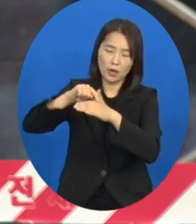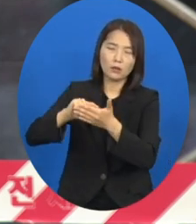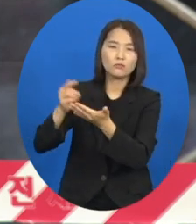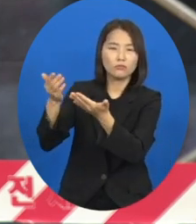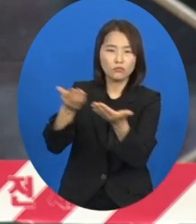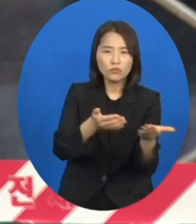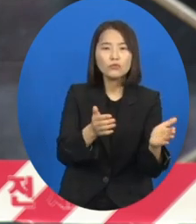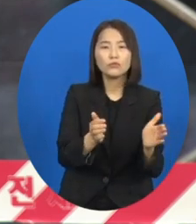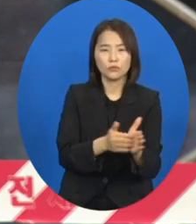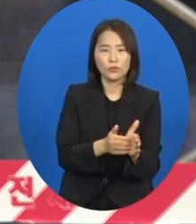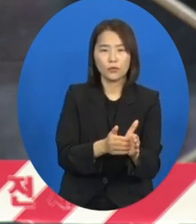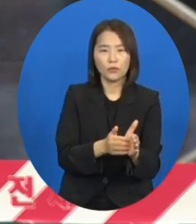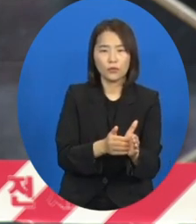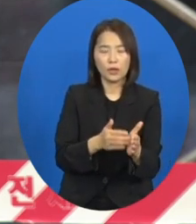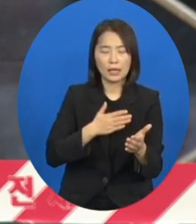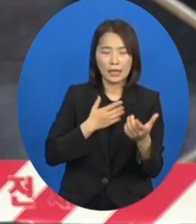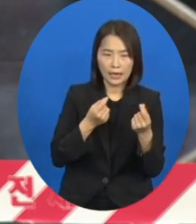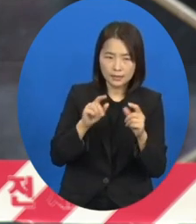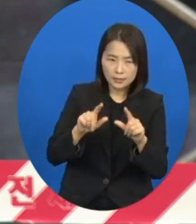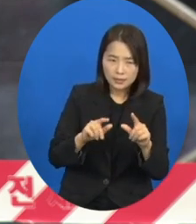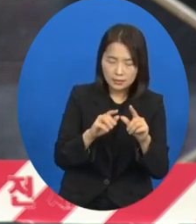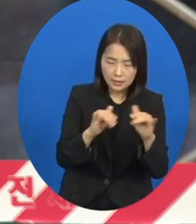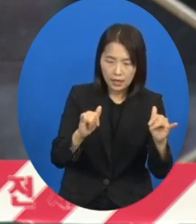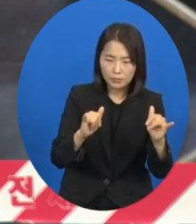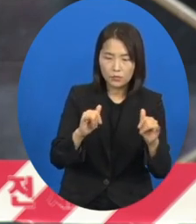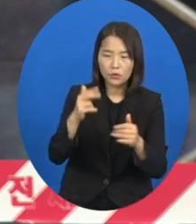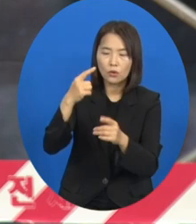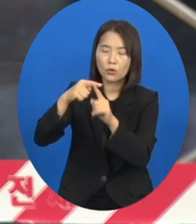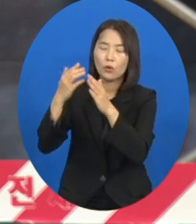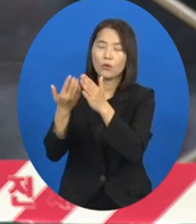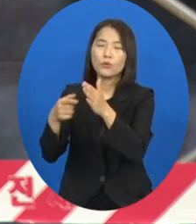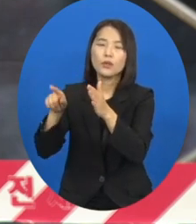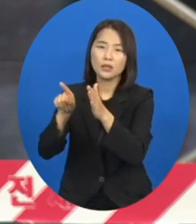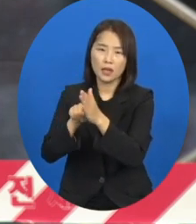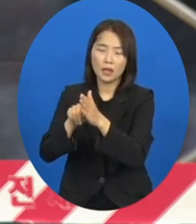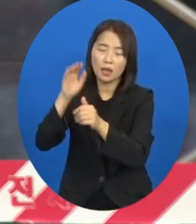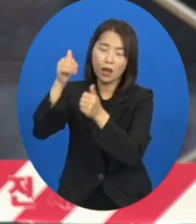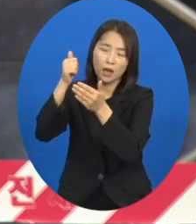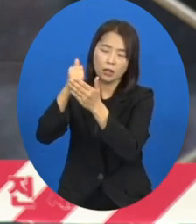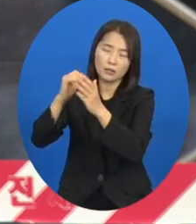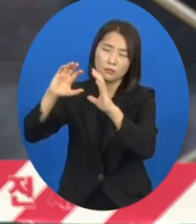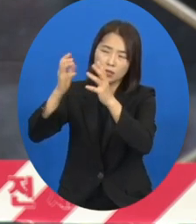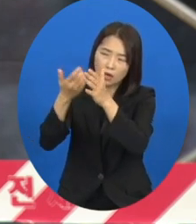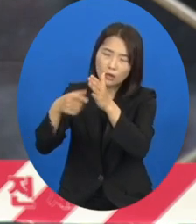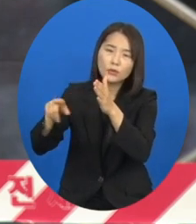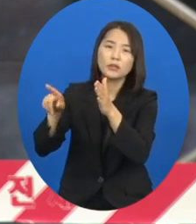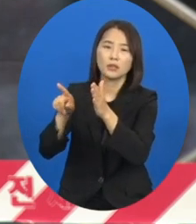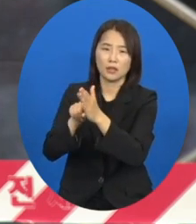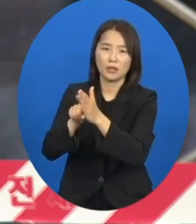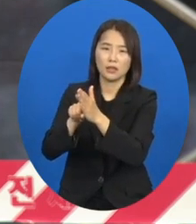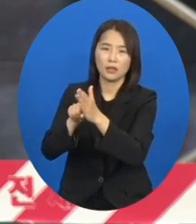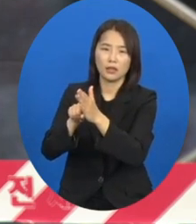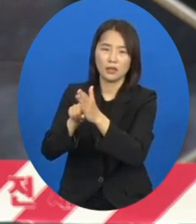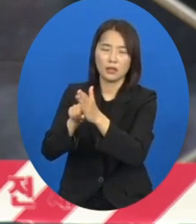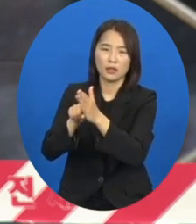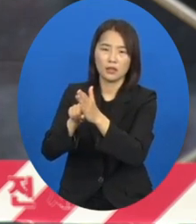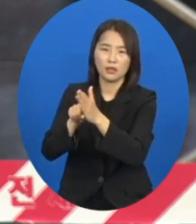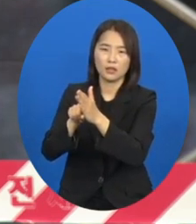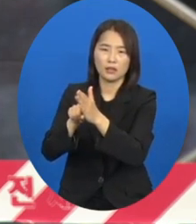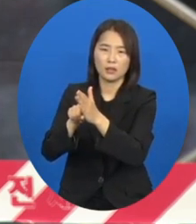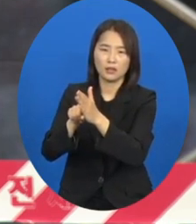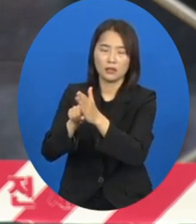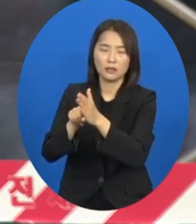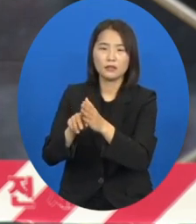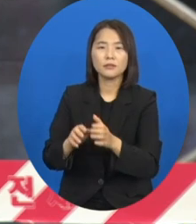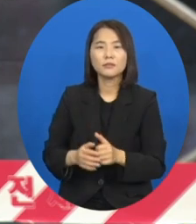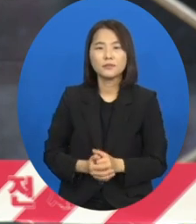거예요. 나 같은 사람도 교회를 위해서 하나님의 나라 하나 위해서 몸된 하나님의 교회